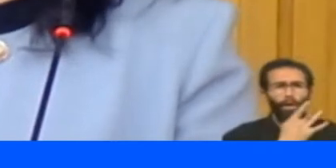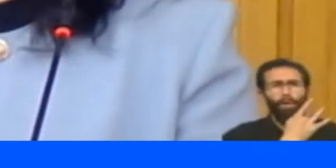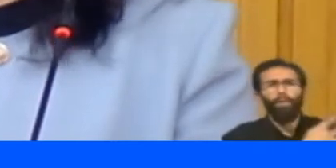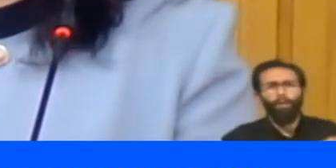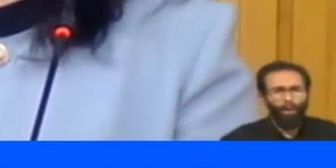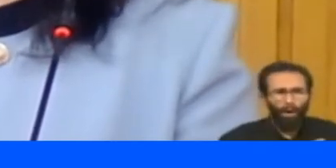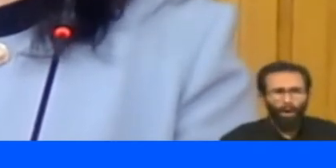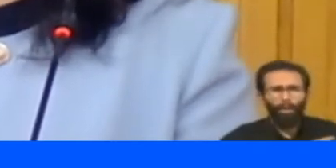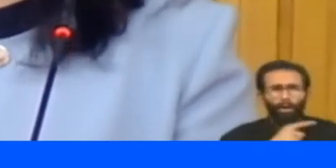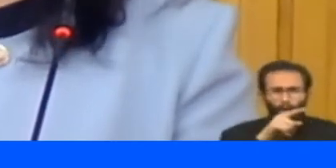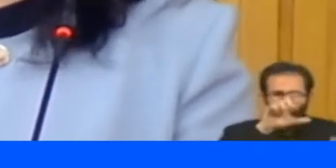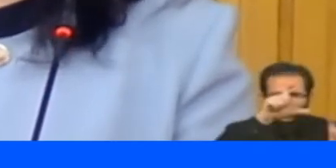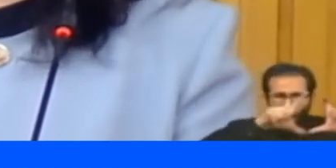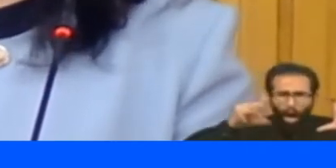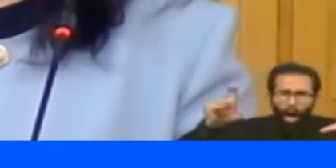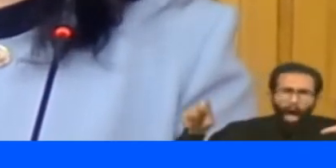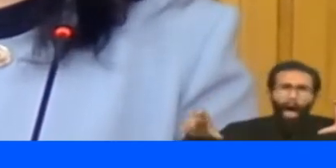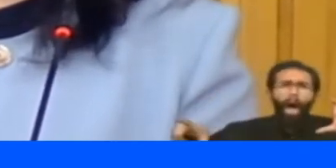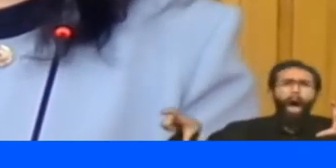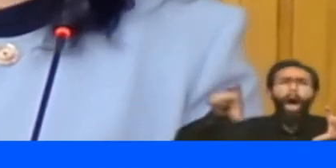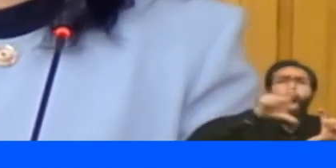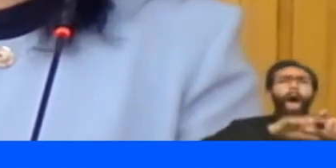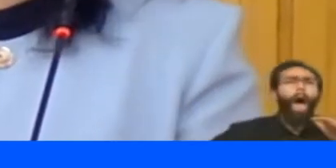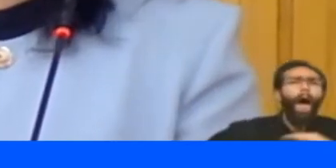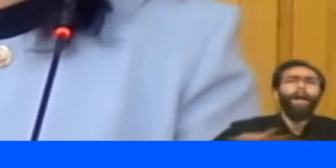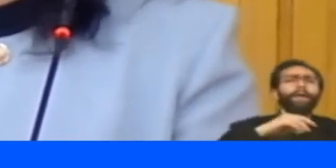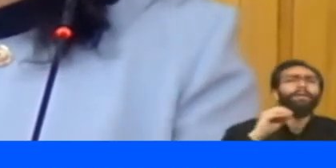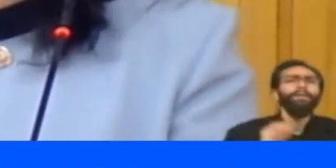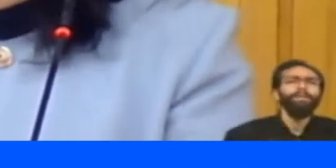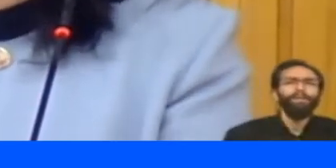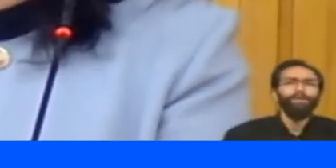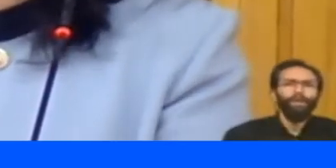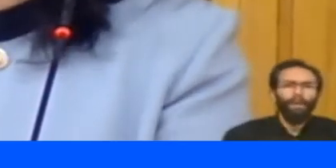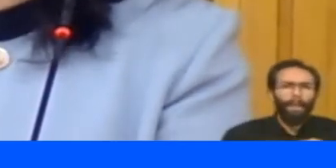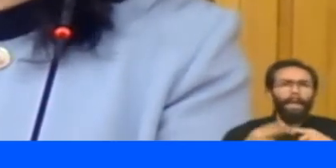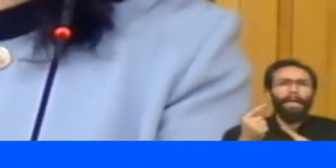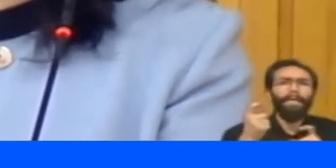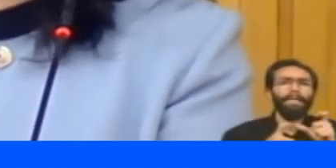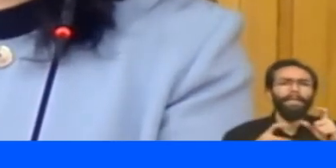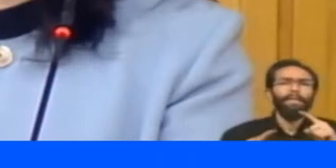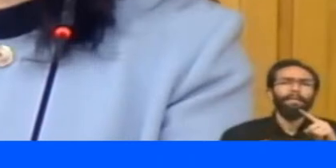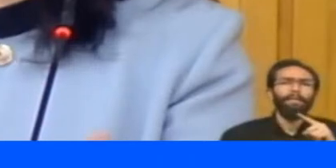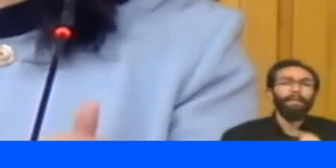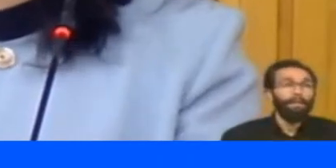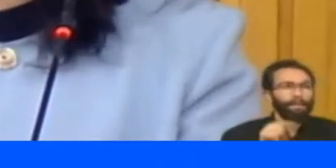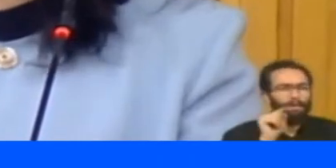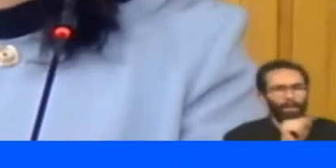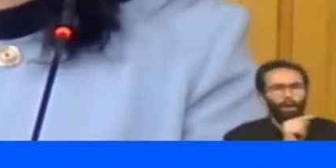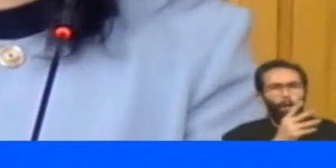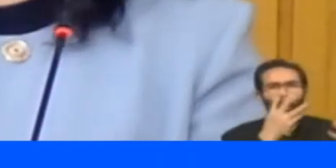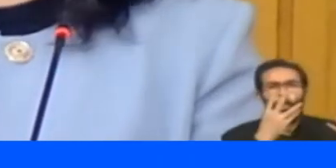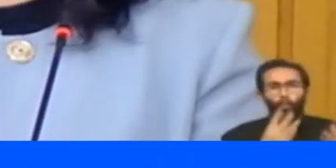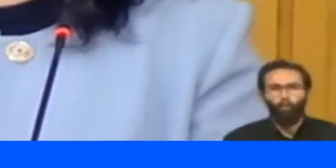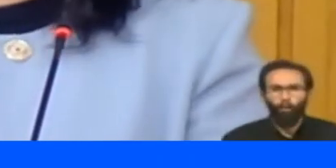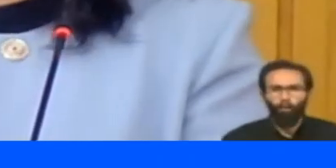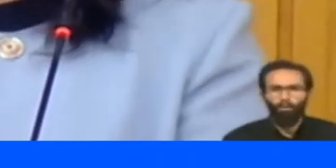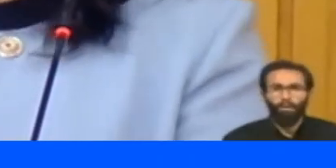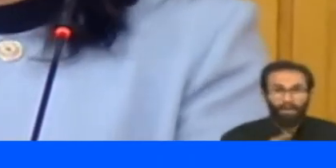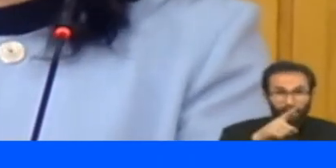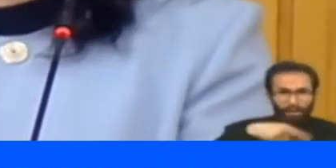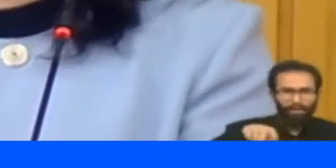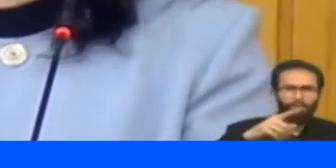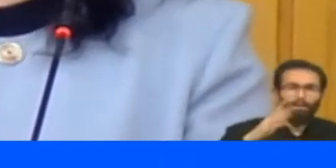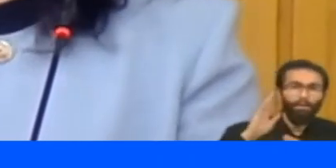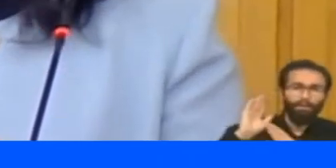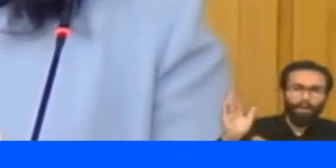güneye herkes için büyük bir risktir. Değerli arkadaşlarım, gittiğimiz her yerde